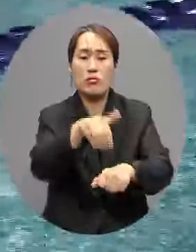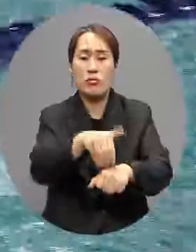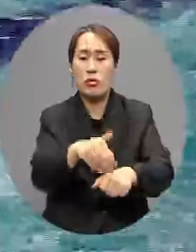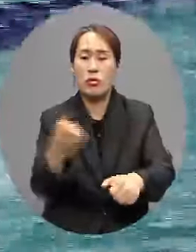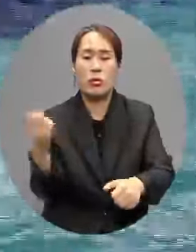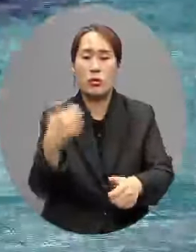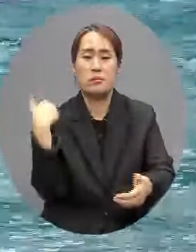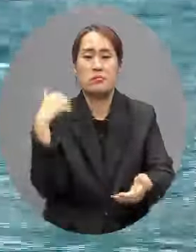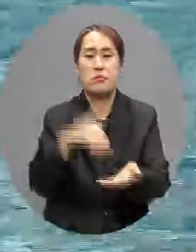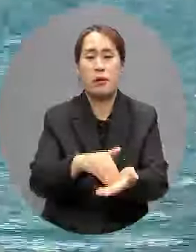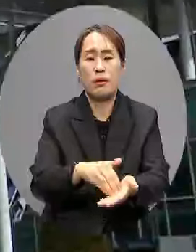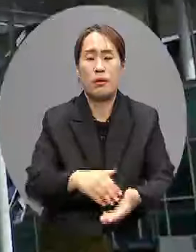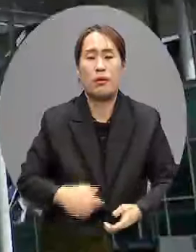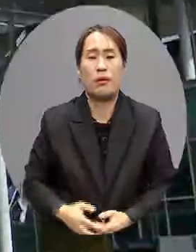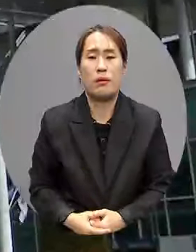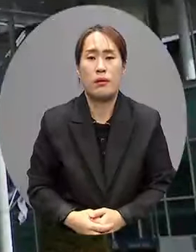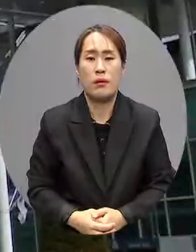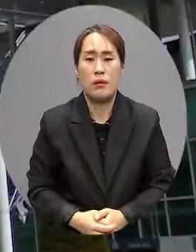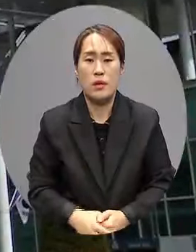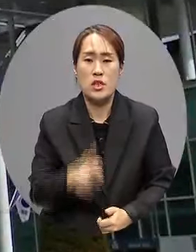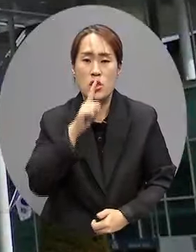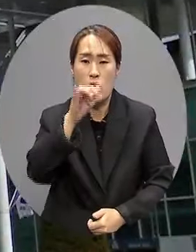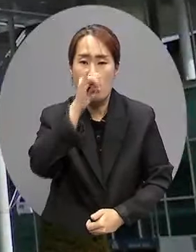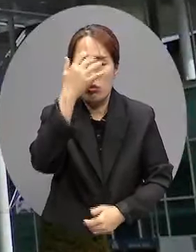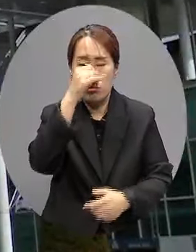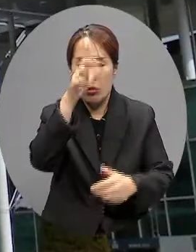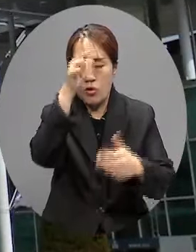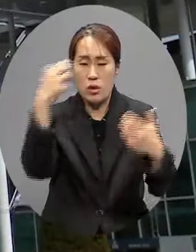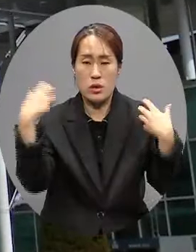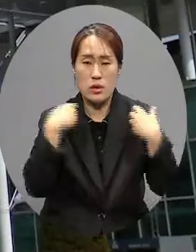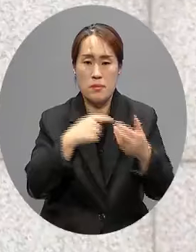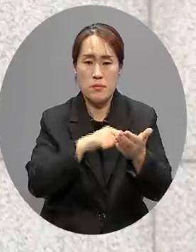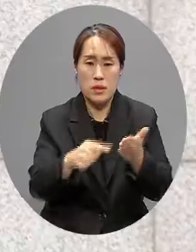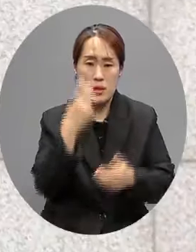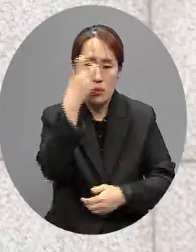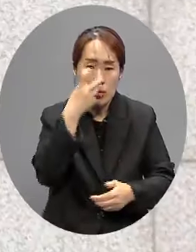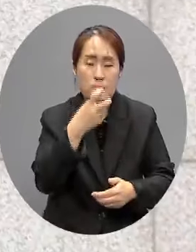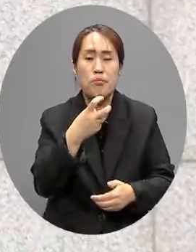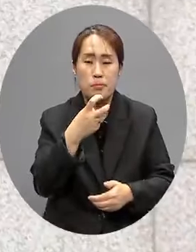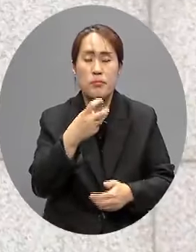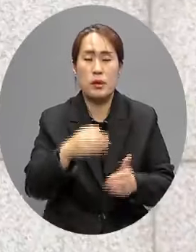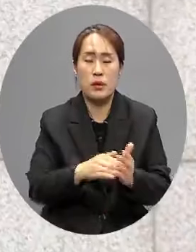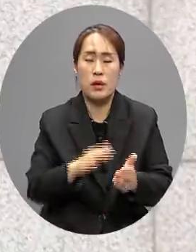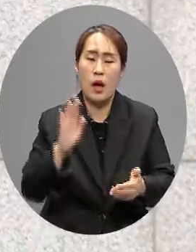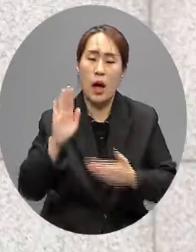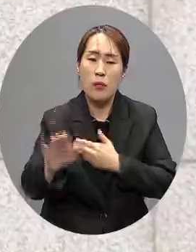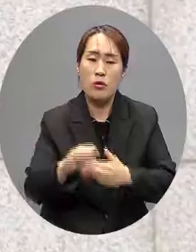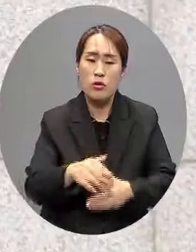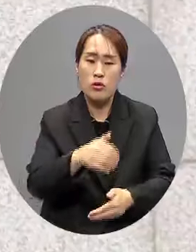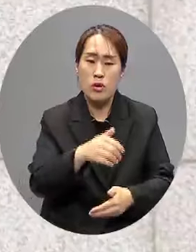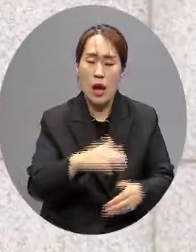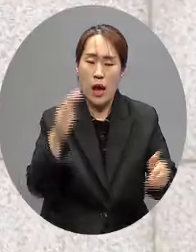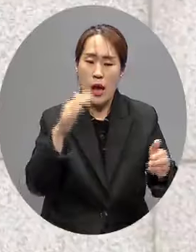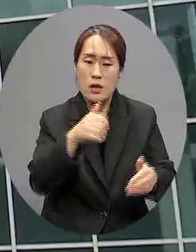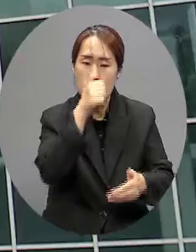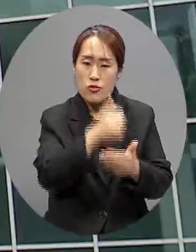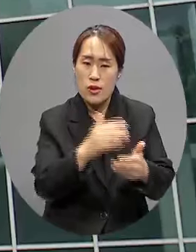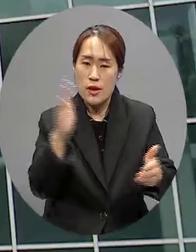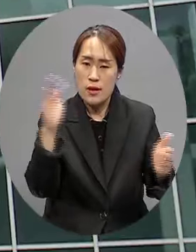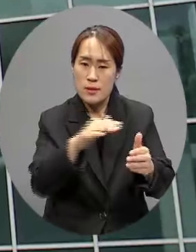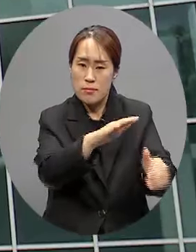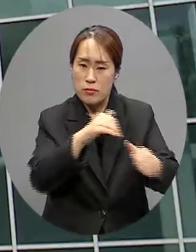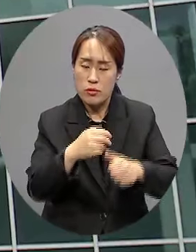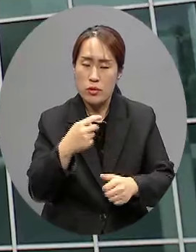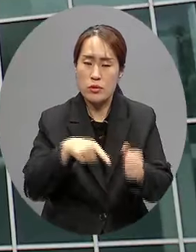복귀한 걸로 확인됐습니다 신고를 받은 충북 경찰청은 피해자 조사를 마쳤고 조만간 가해 학생들을 조사할 계획이라고